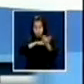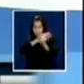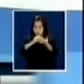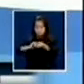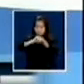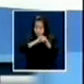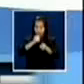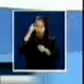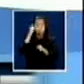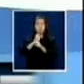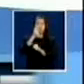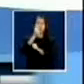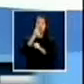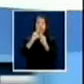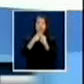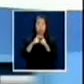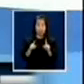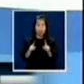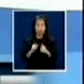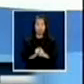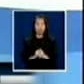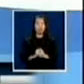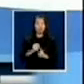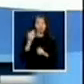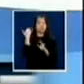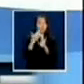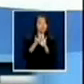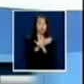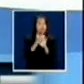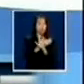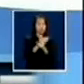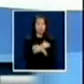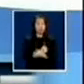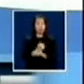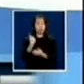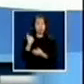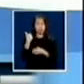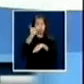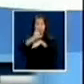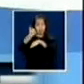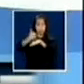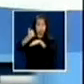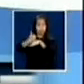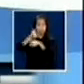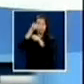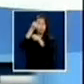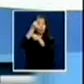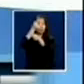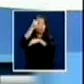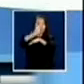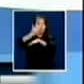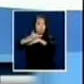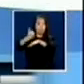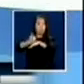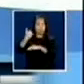งบก็ปรากฏว่าในขณะนั้นทางผู้ชุมนุมโดยทางแกนนำนั้นใช้เวลาอ